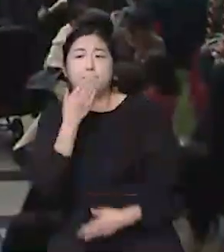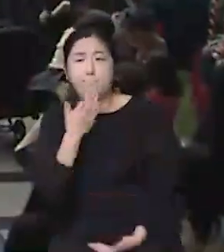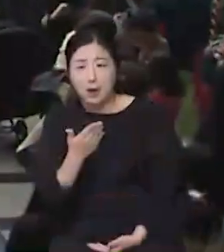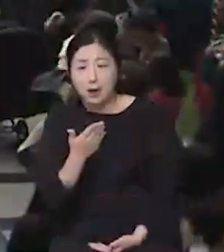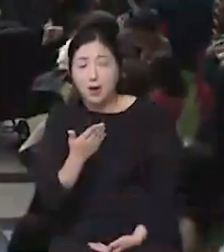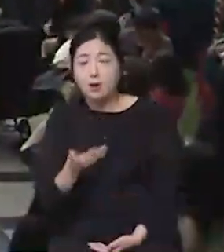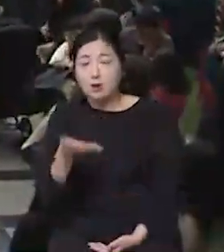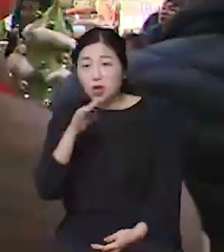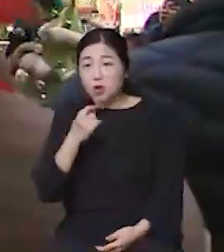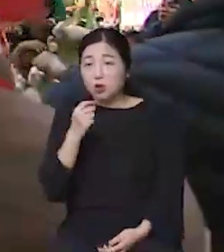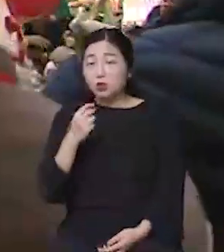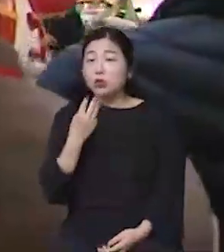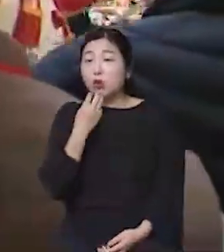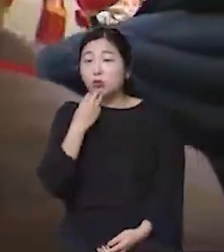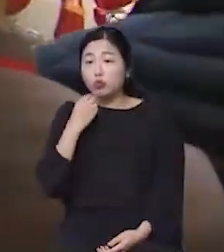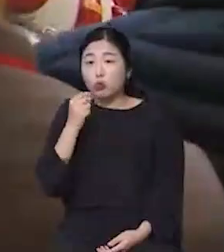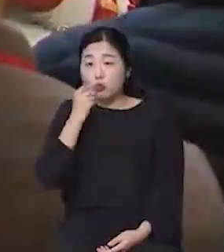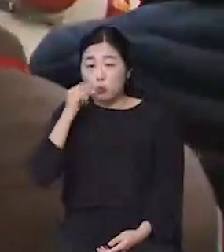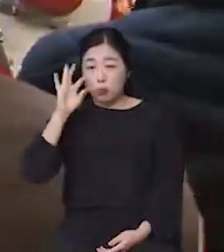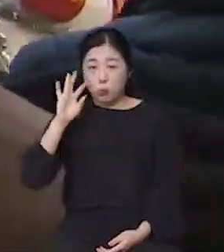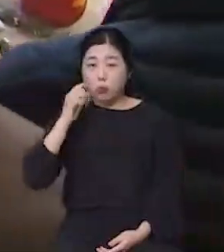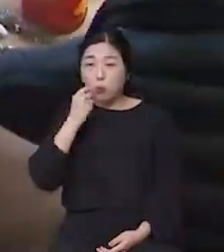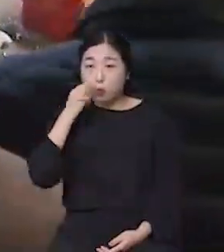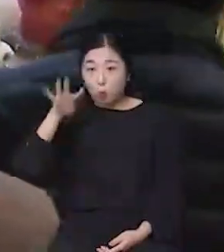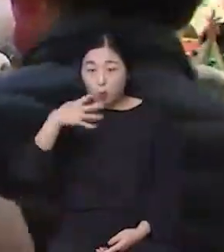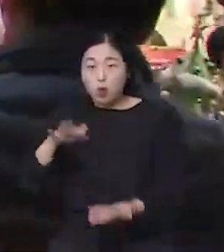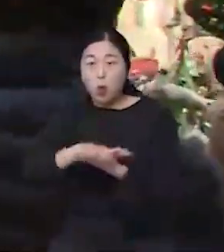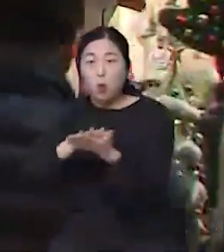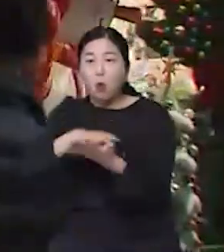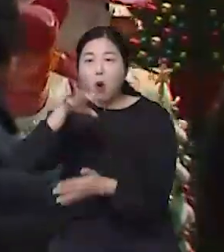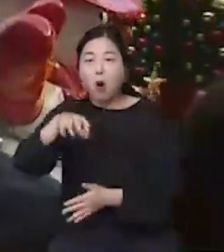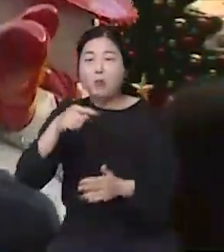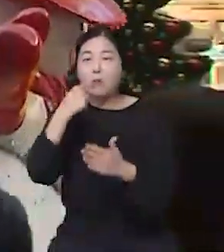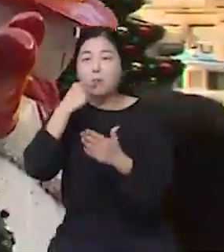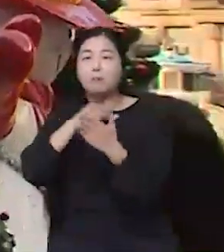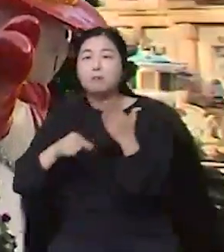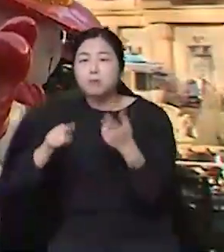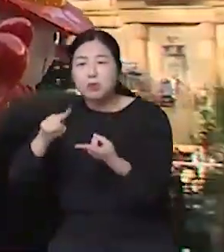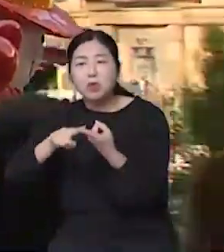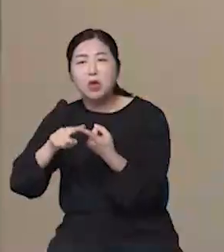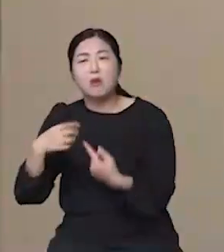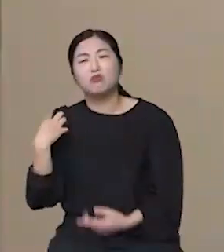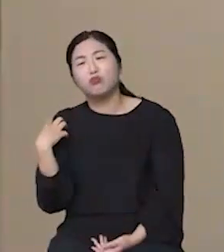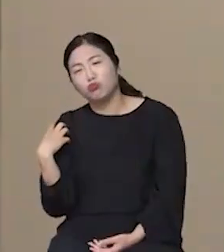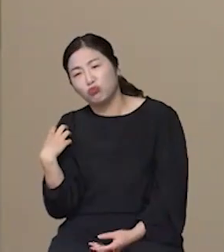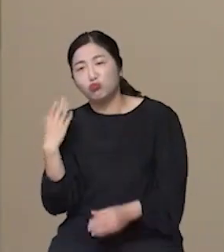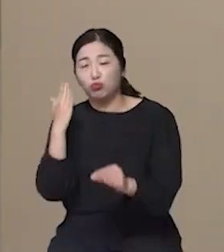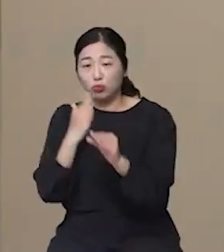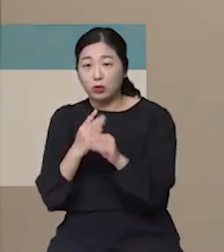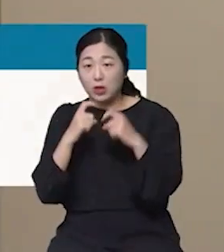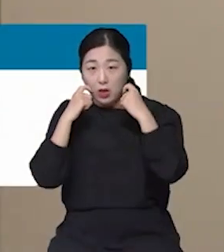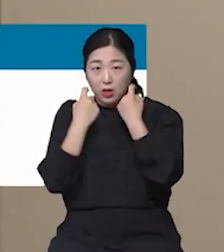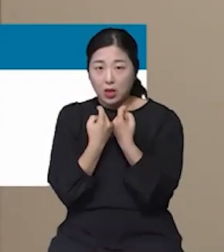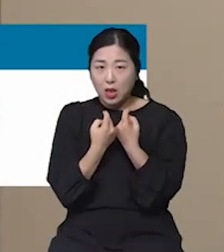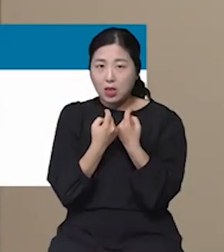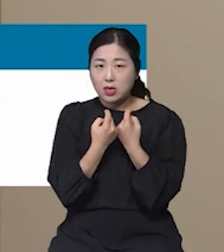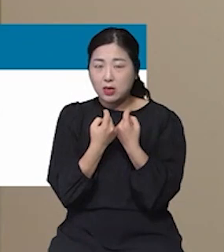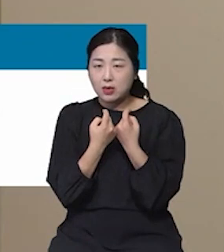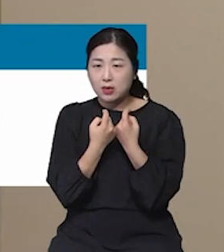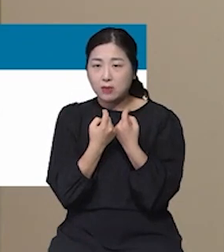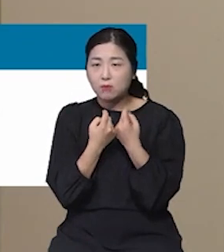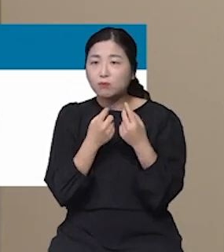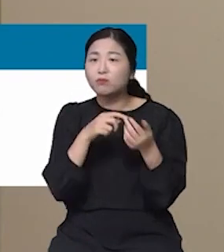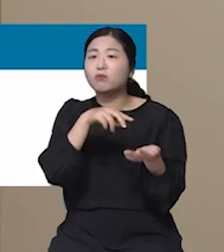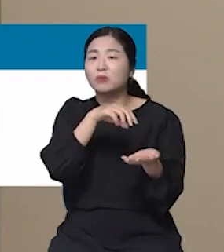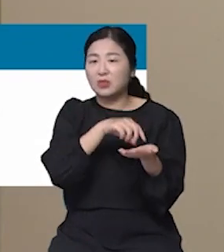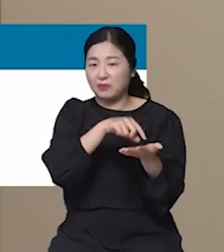예상되는데 서울 롯데월드가 적자 상태라는 점이 부담이 될 수 있습니다. 민간 부분이기 때문에